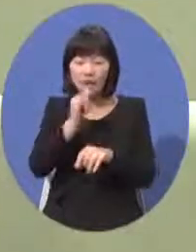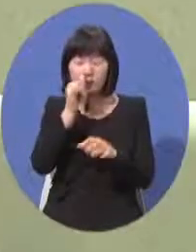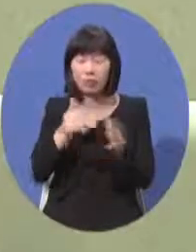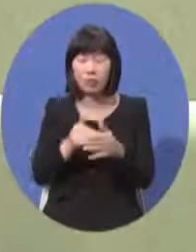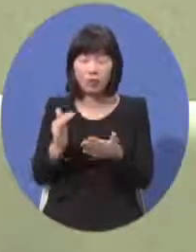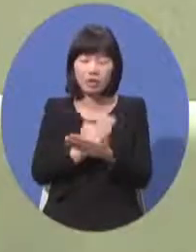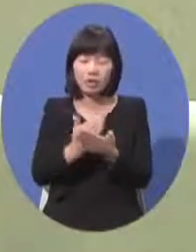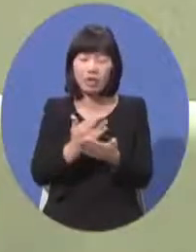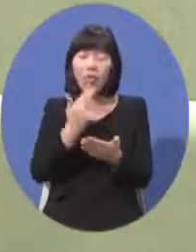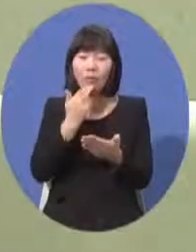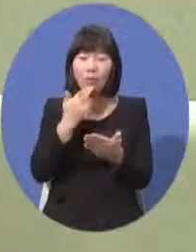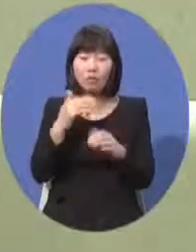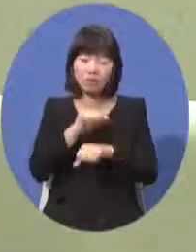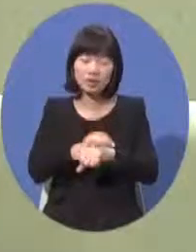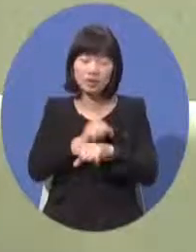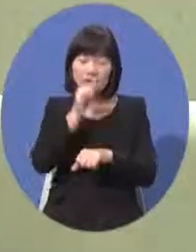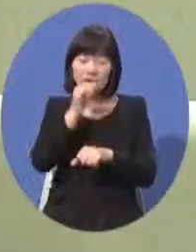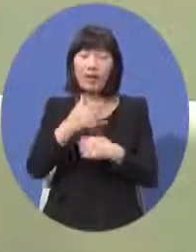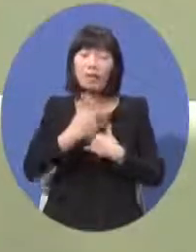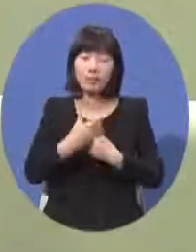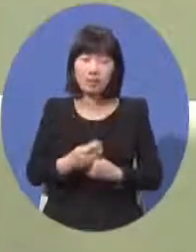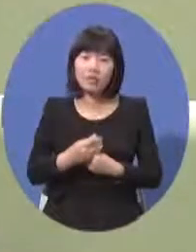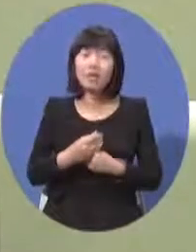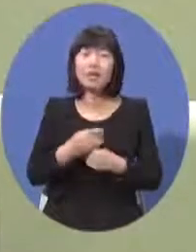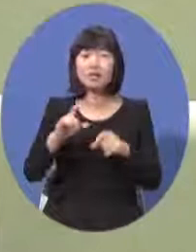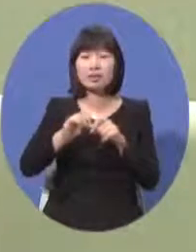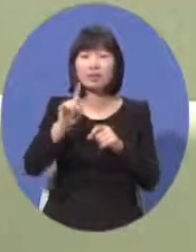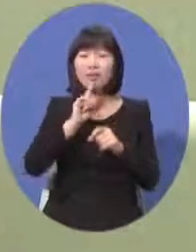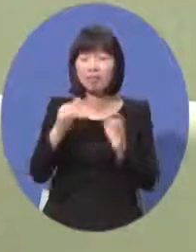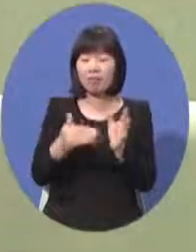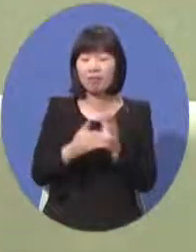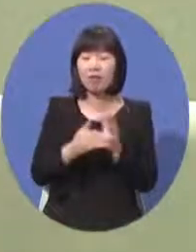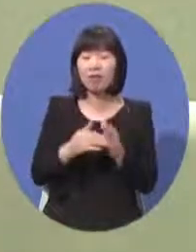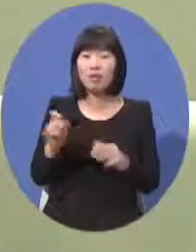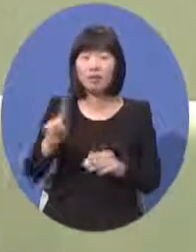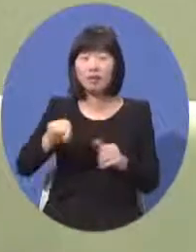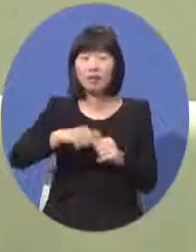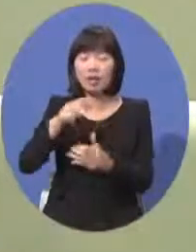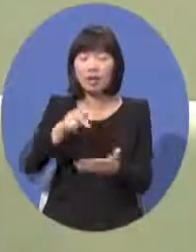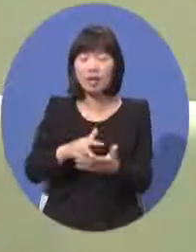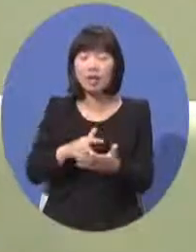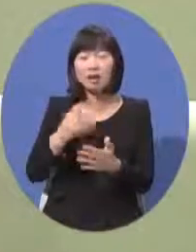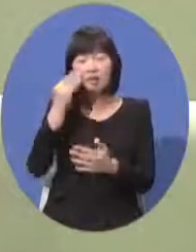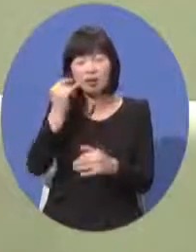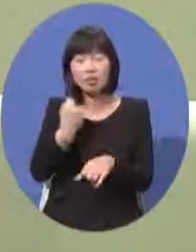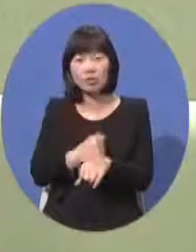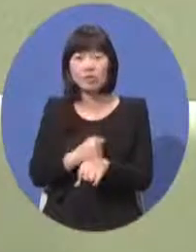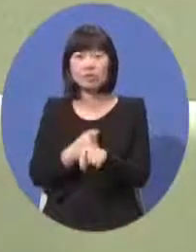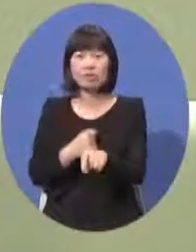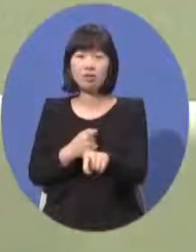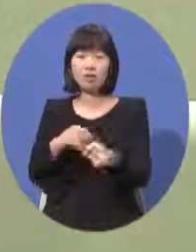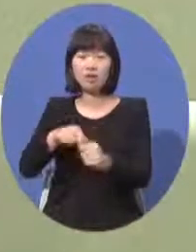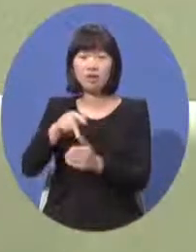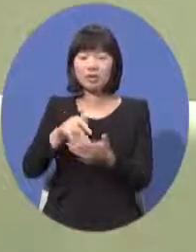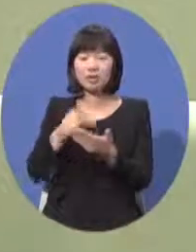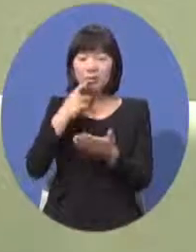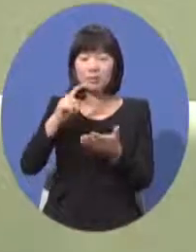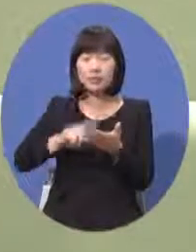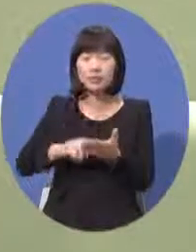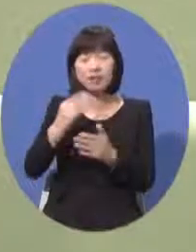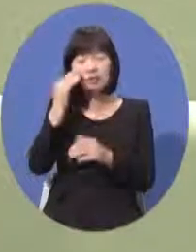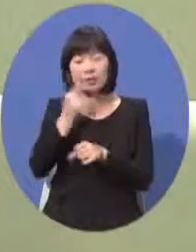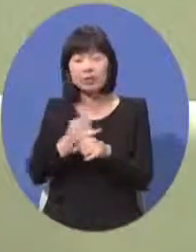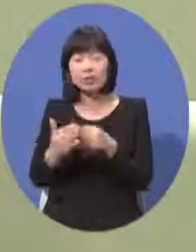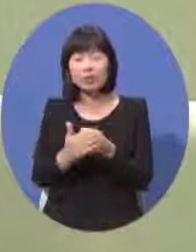가리지 않고 잘 먹고 하는 아이들은 대체로 편안한 아이들이고요. 그리고 이제 어떤 환경에 대한 적응 같은 거예요. 환경에 쉽게 이렇게